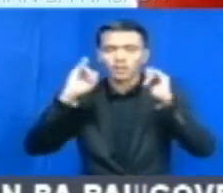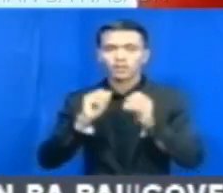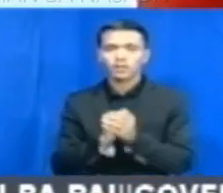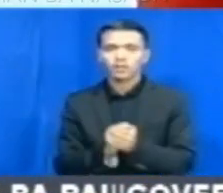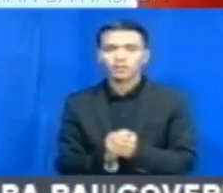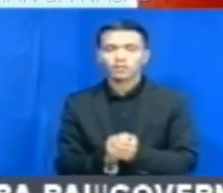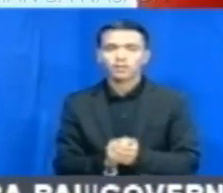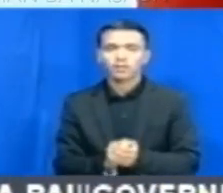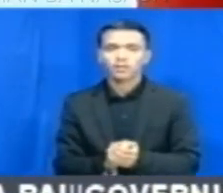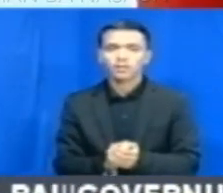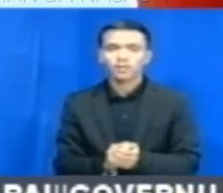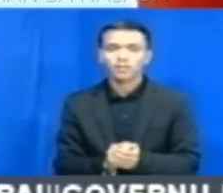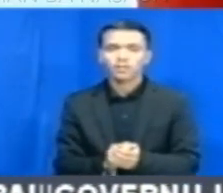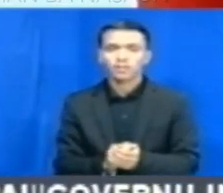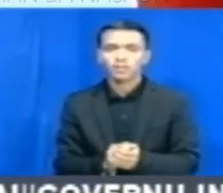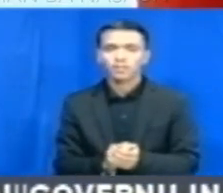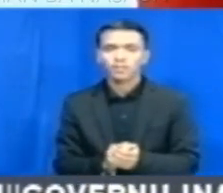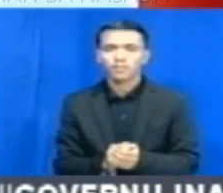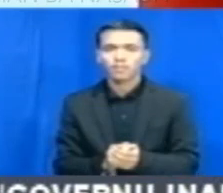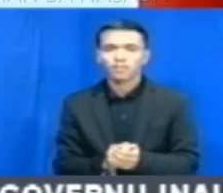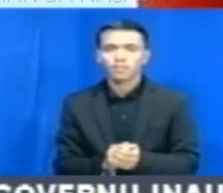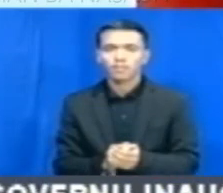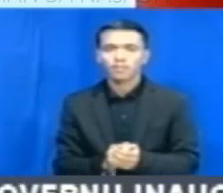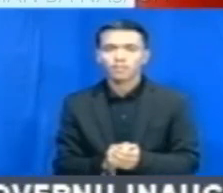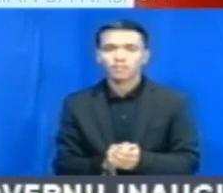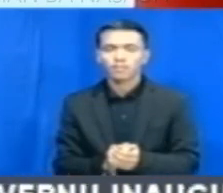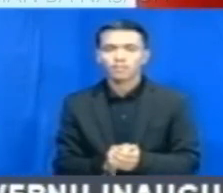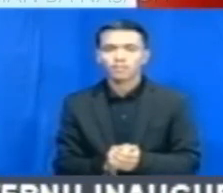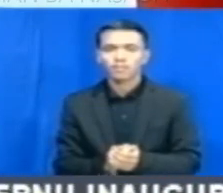sangat penting supaya bisa mengembangkan